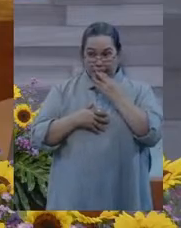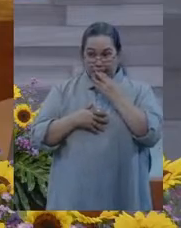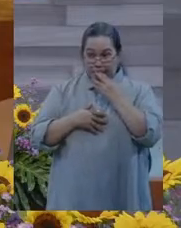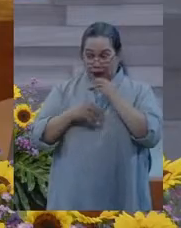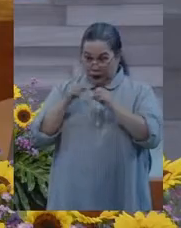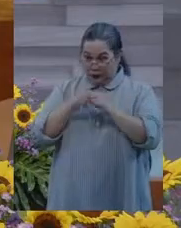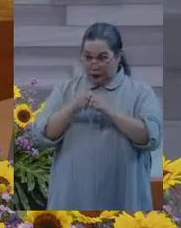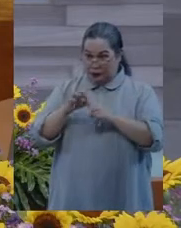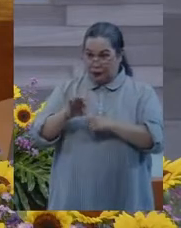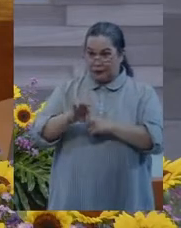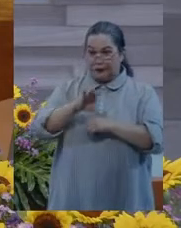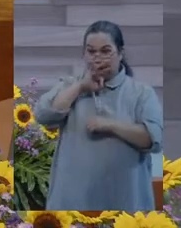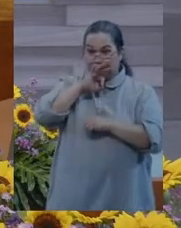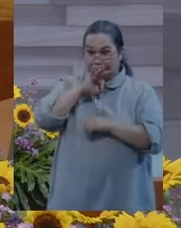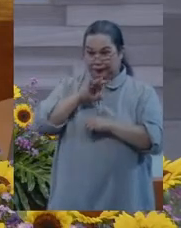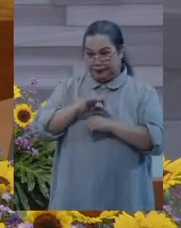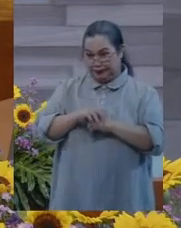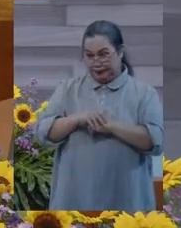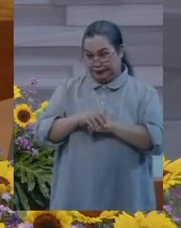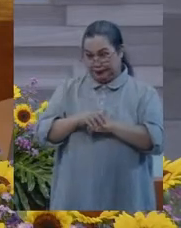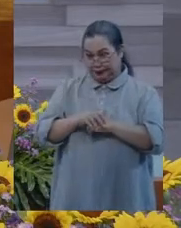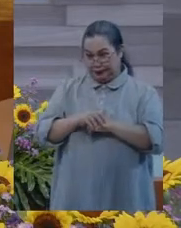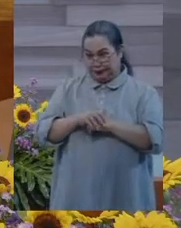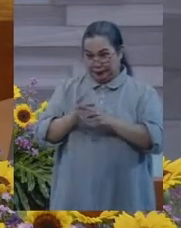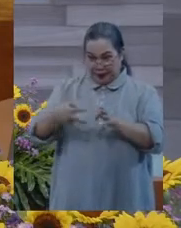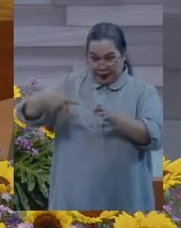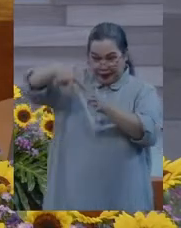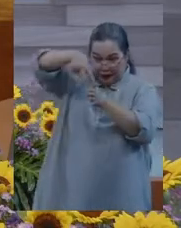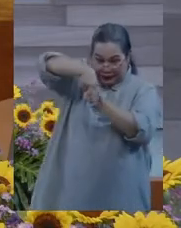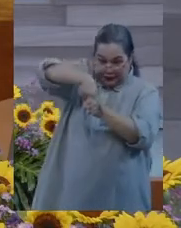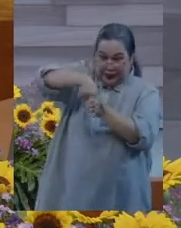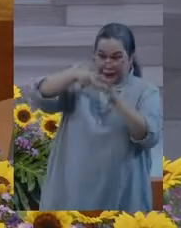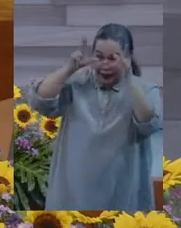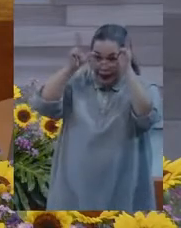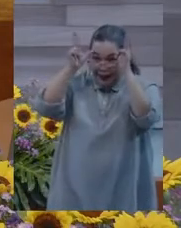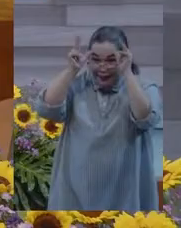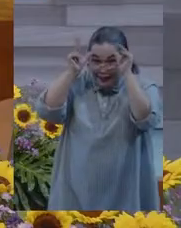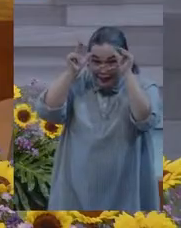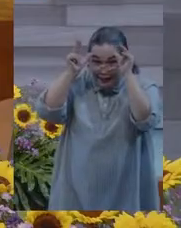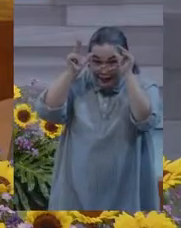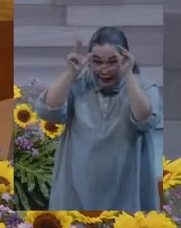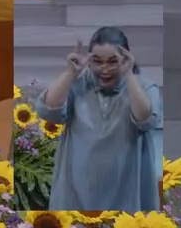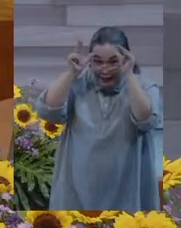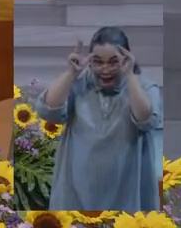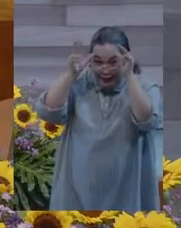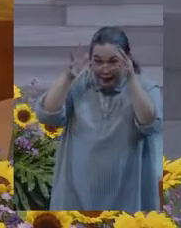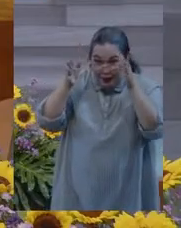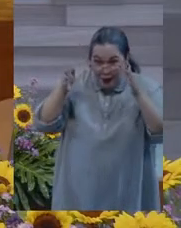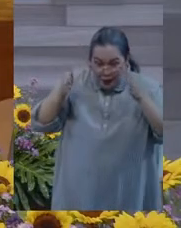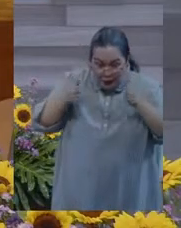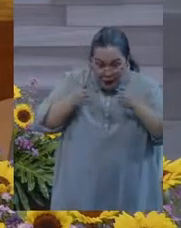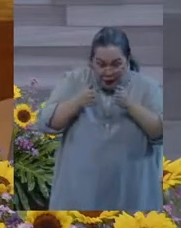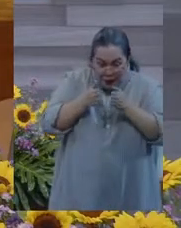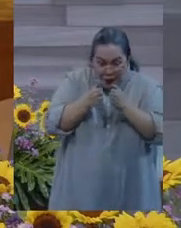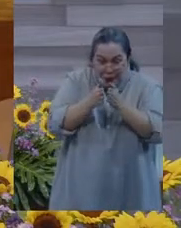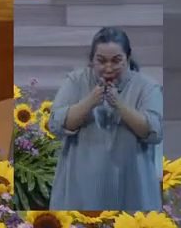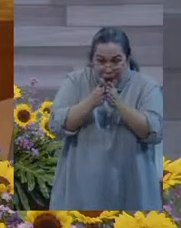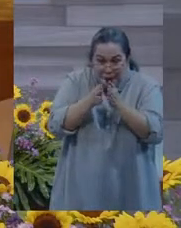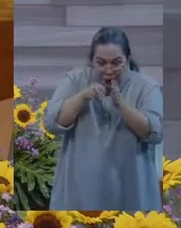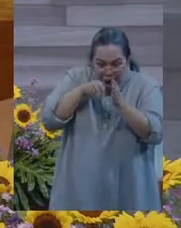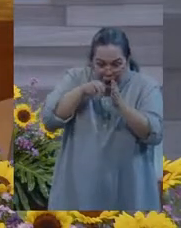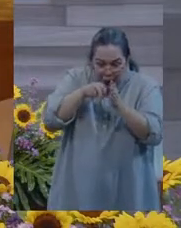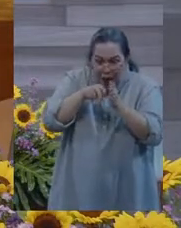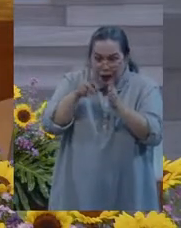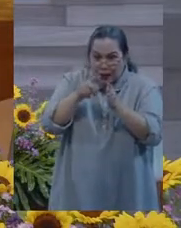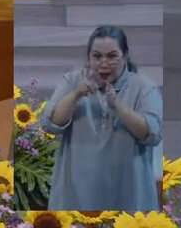Kaya nga siya frustrated, sinakyan niya yung kanyang donkey, naipit sila sa isang makipot na paraanan. Hindi niya